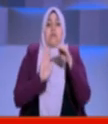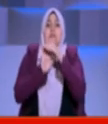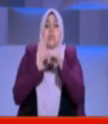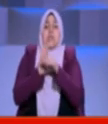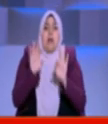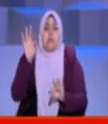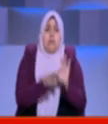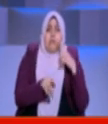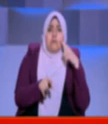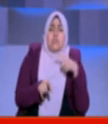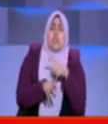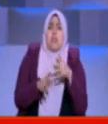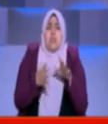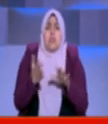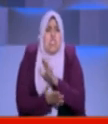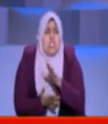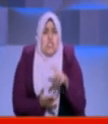تشكيك وتساؤل